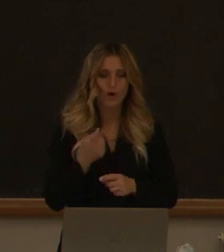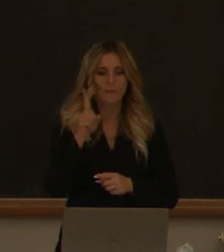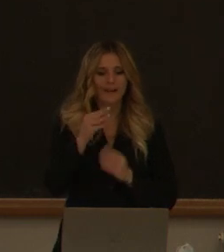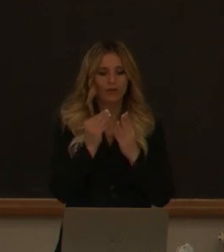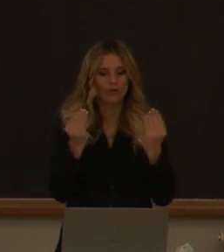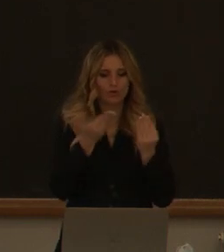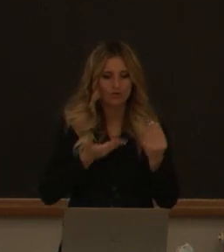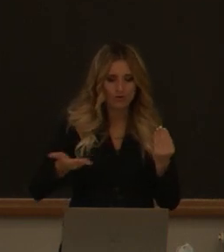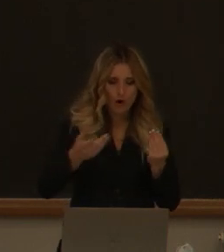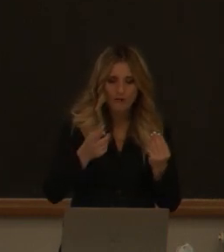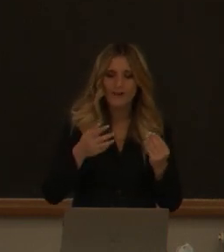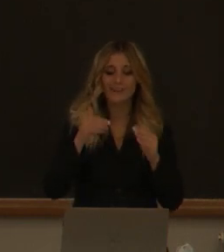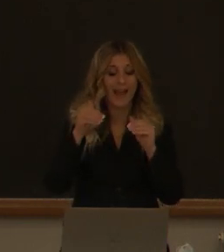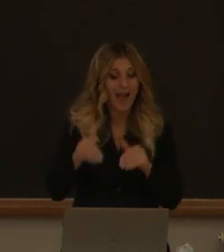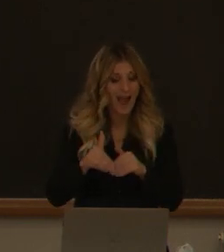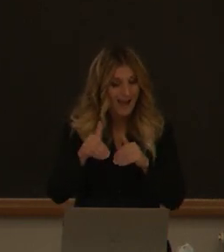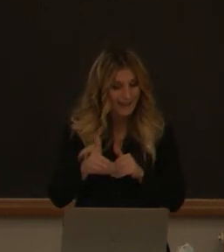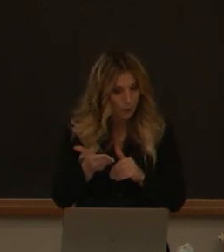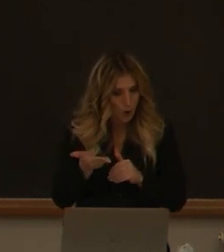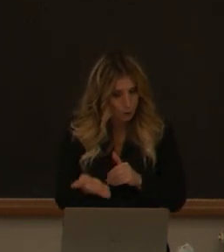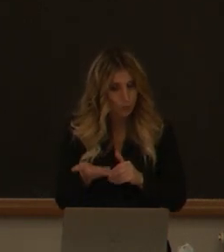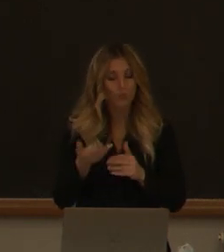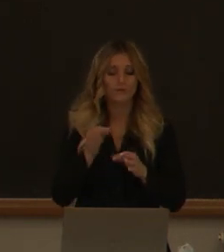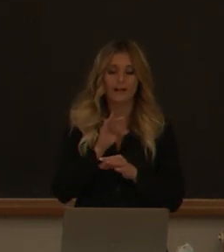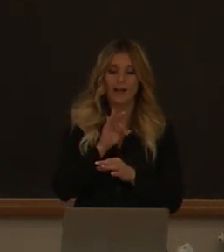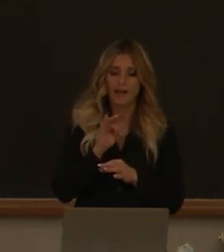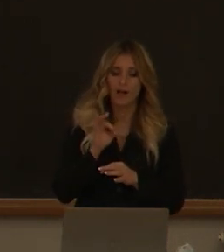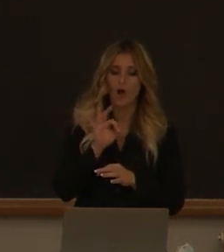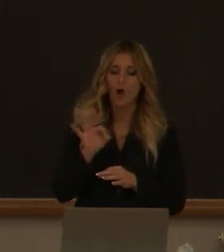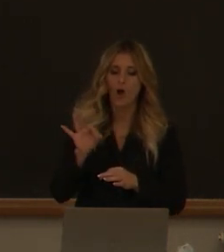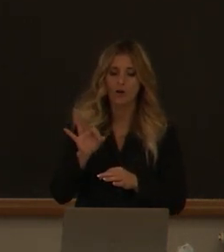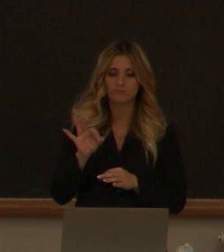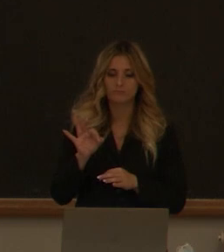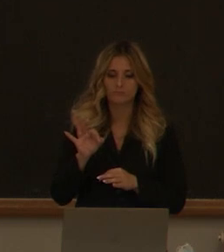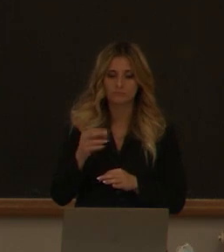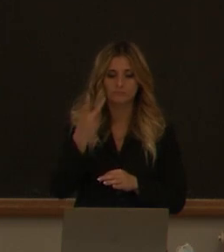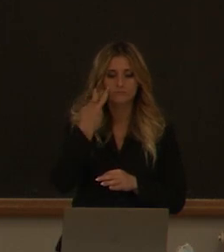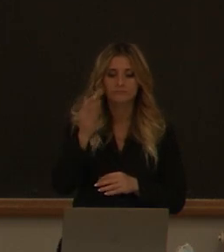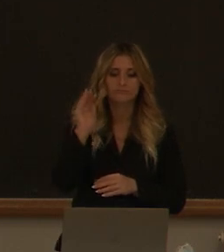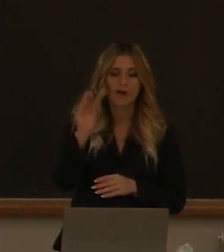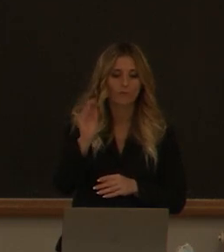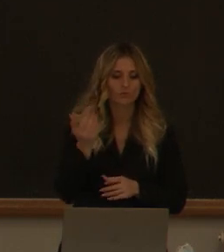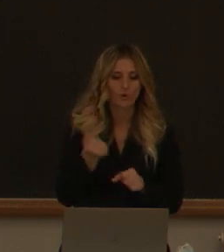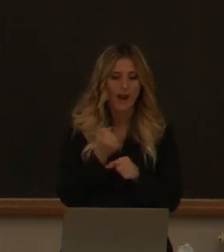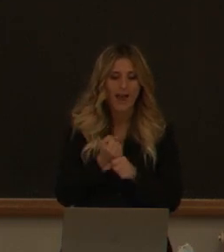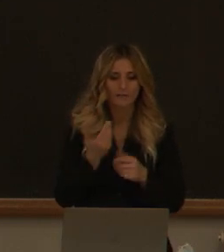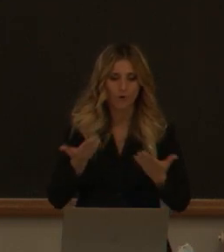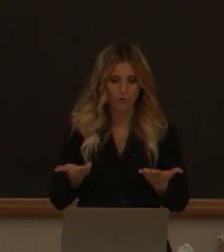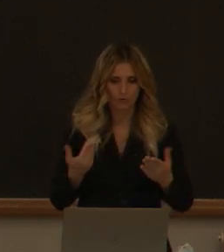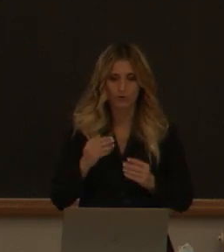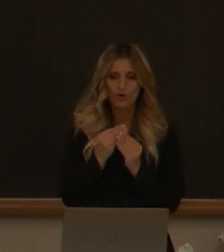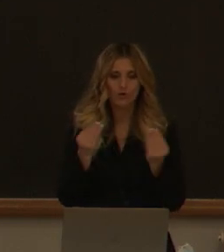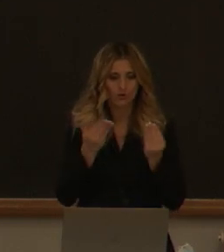giovani, per l'agricoltura e per le prospettive di lavoro a questo punto dei